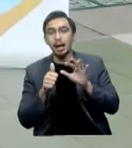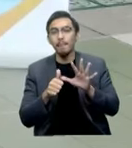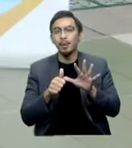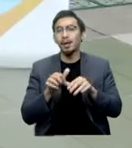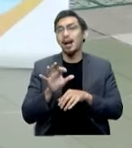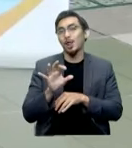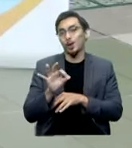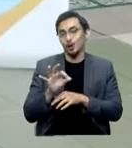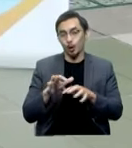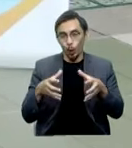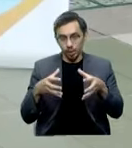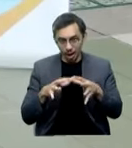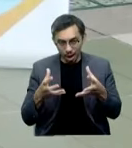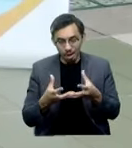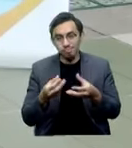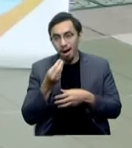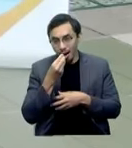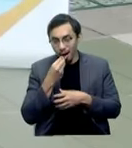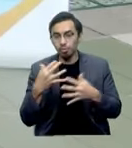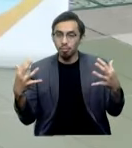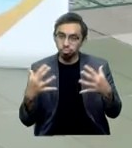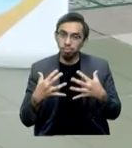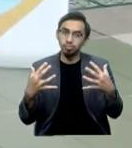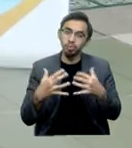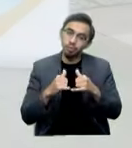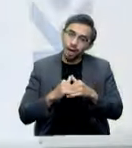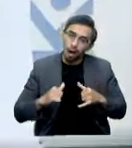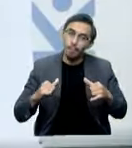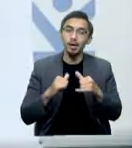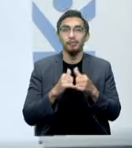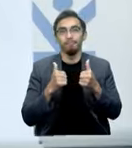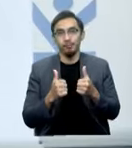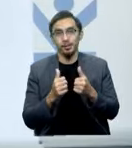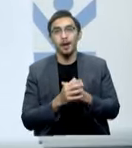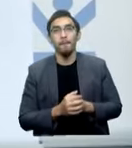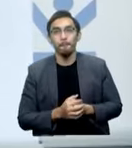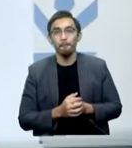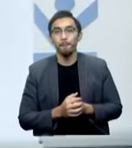para jamaah yang ingin berbuka puasa di Masjid Bimantara ini. Alhamdulillah,